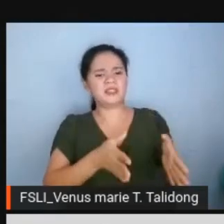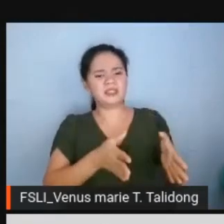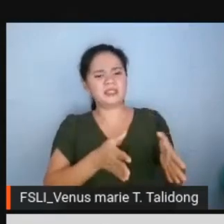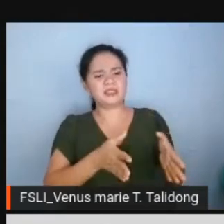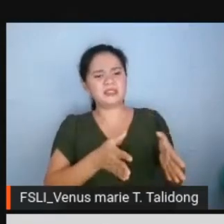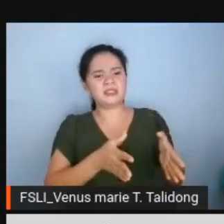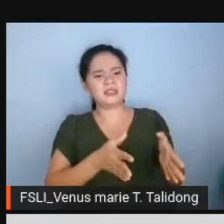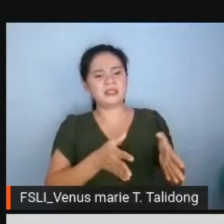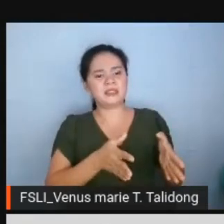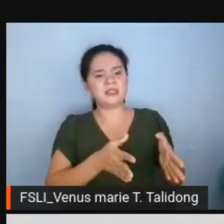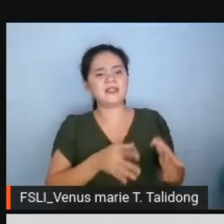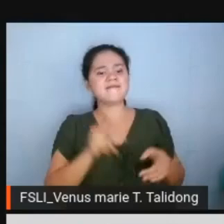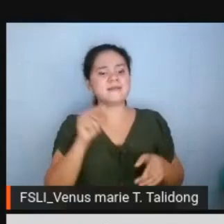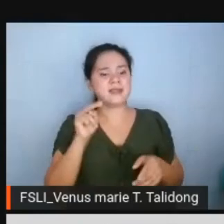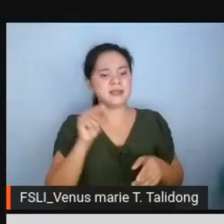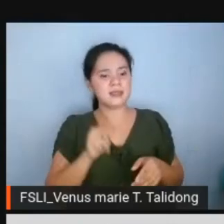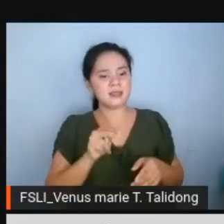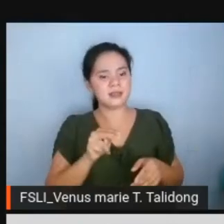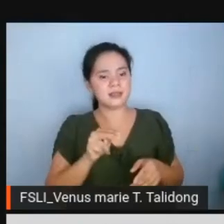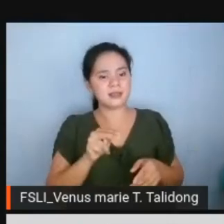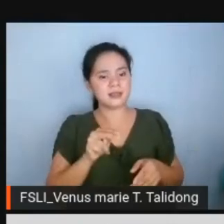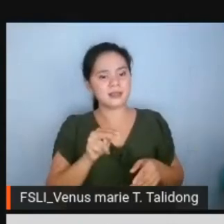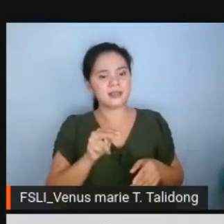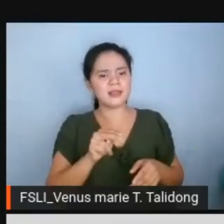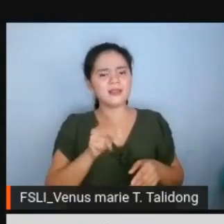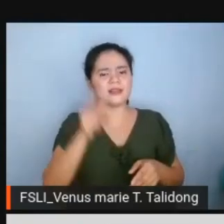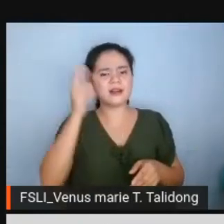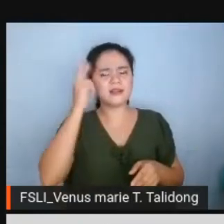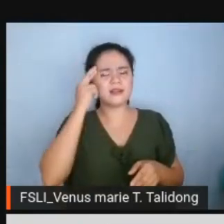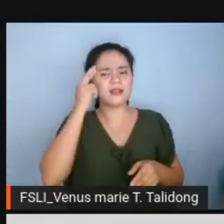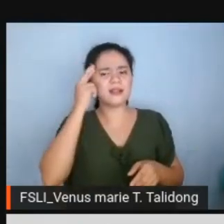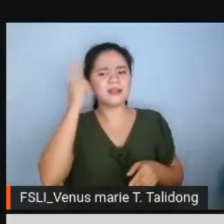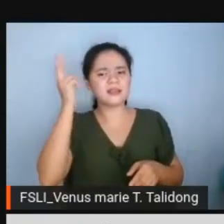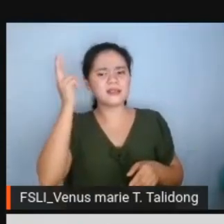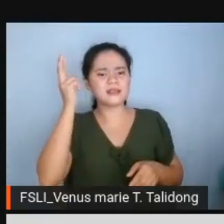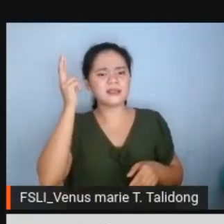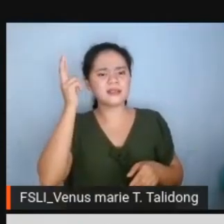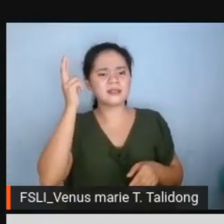ay kailangan nilang ma-realize na